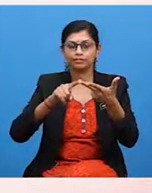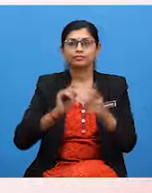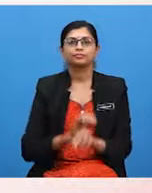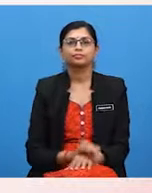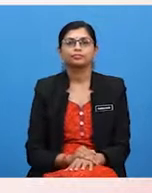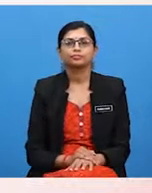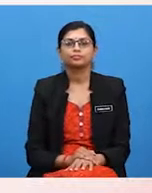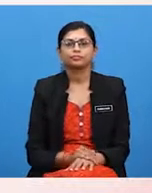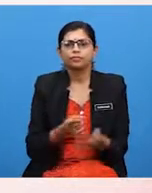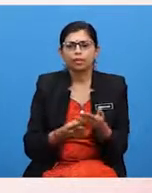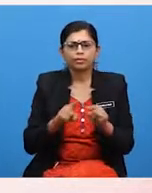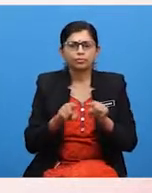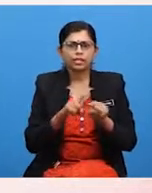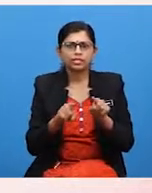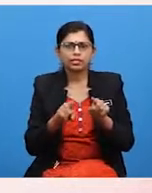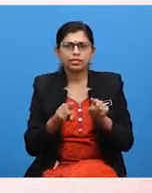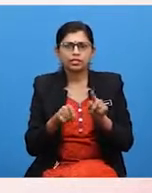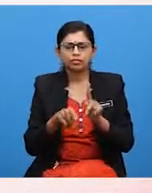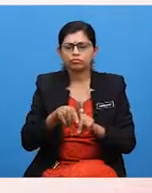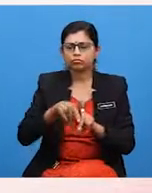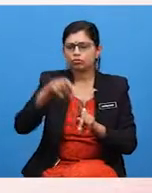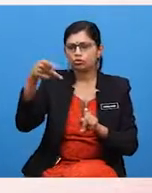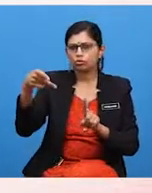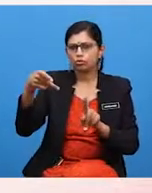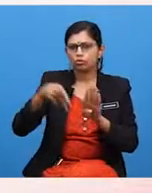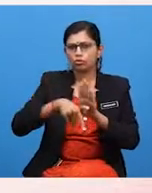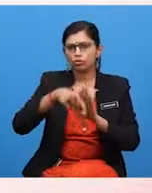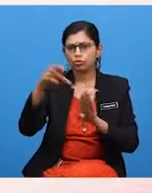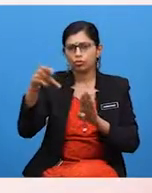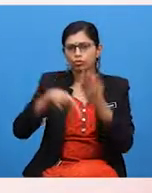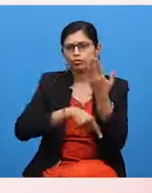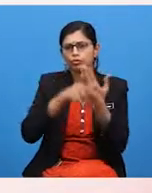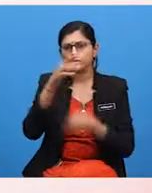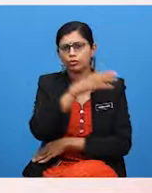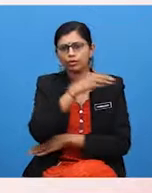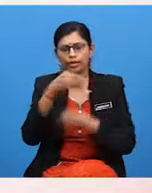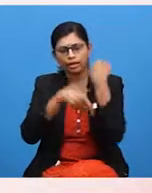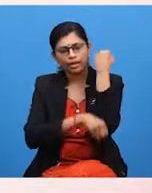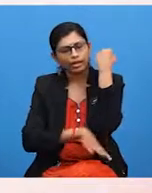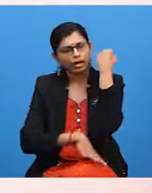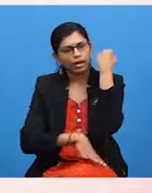pembezaan. Apakah bezanya hujung pucuk dan hujung akar?